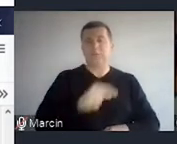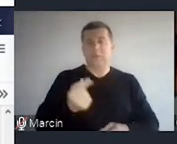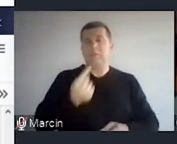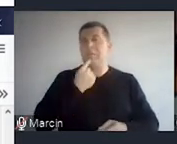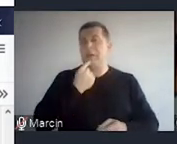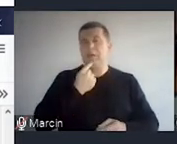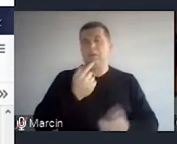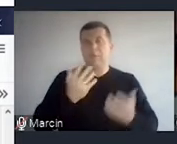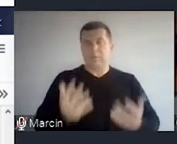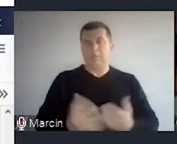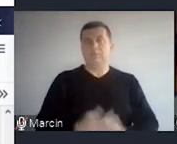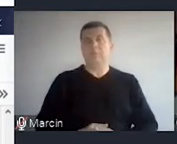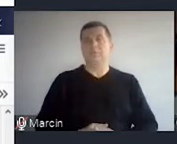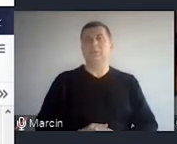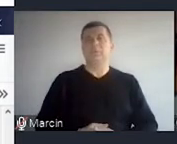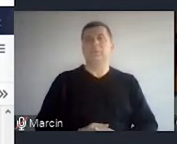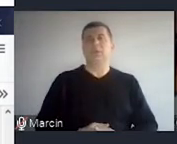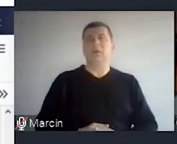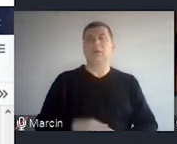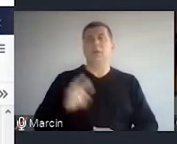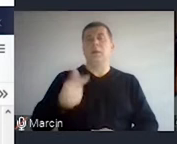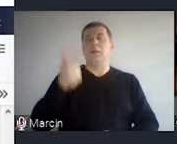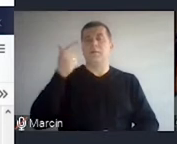skalę. Natomiast na perspektywę